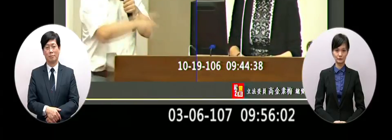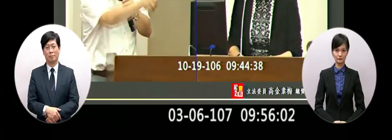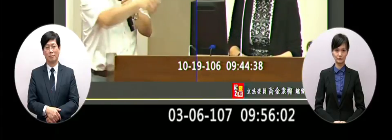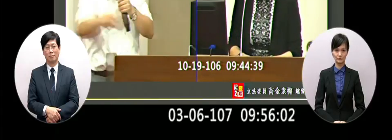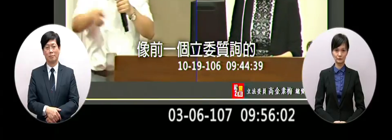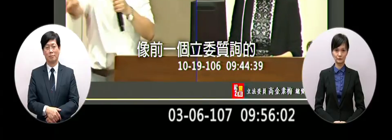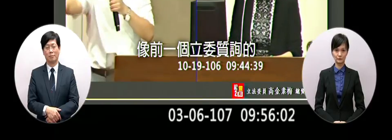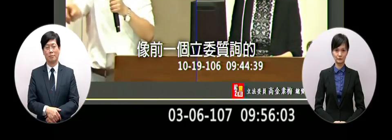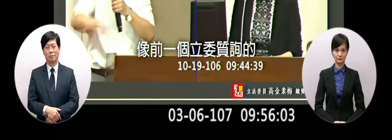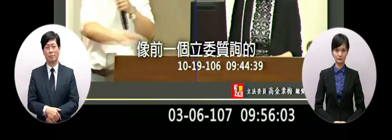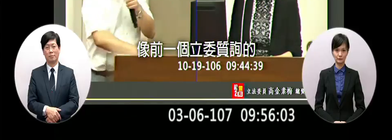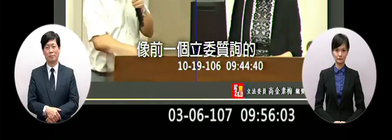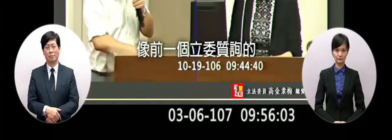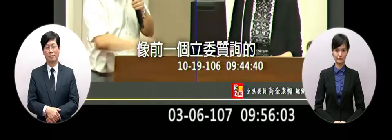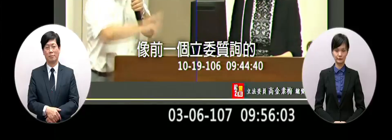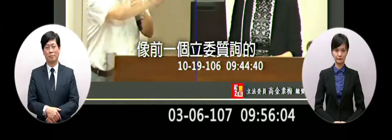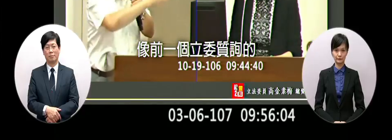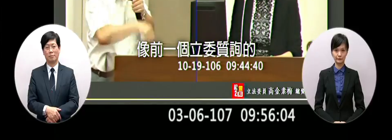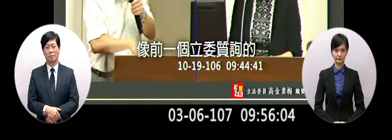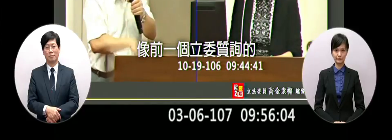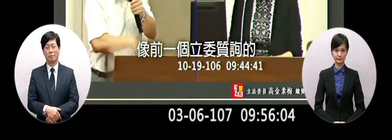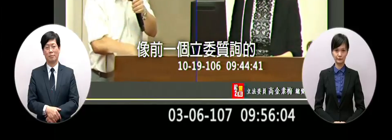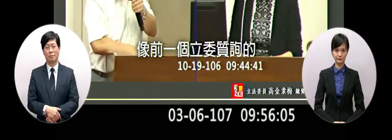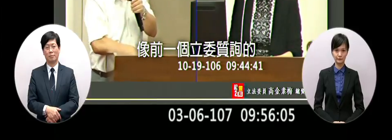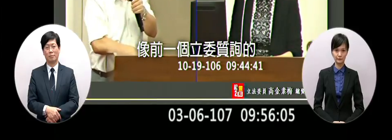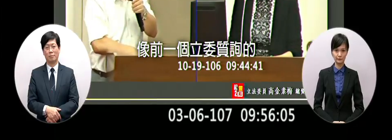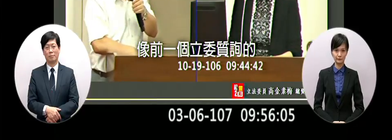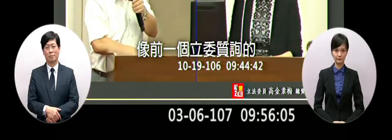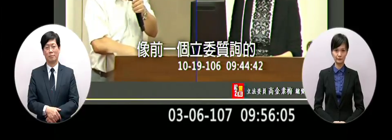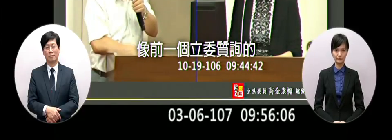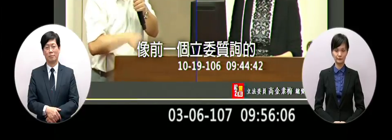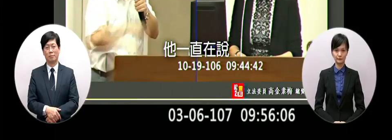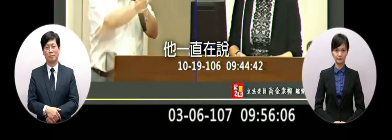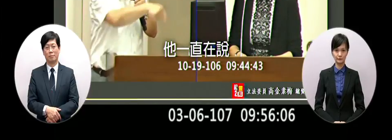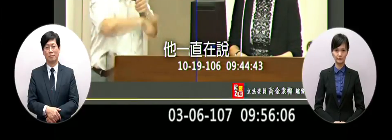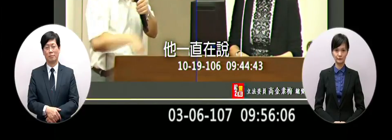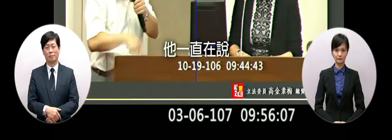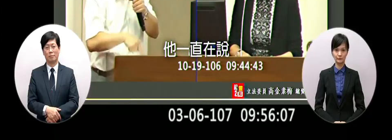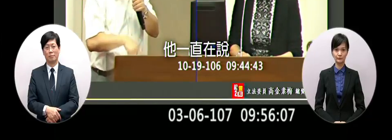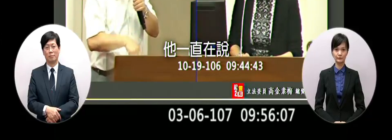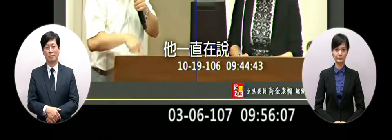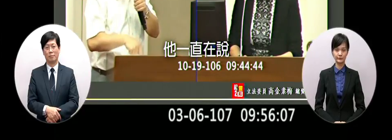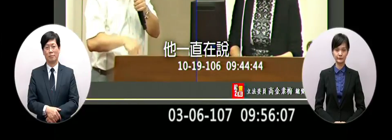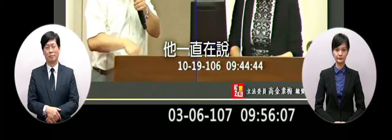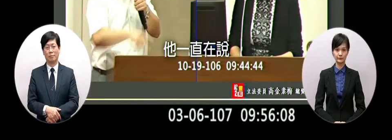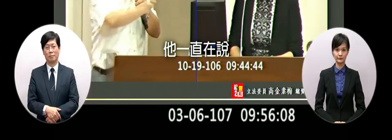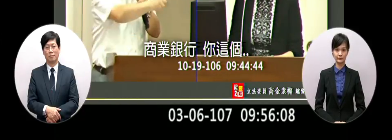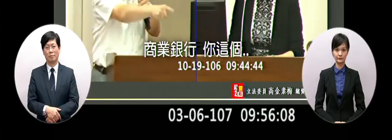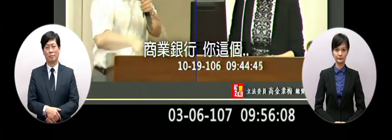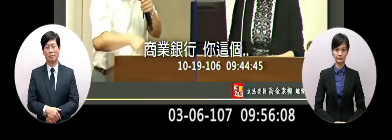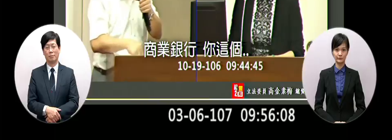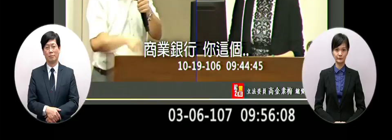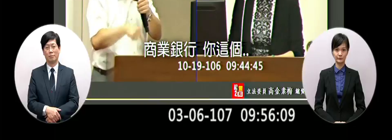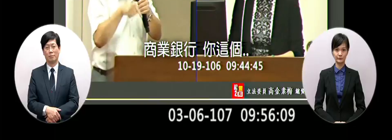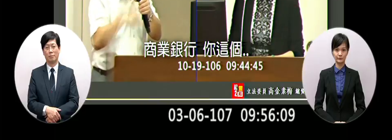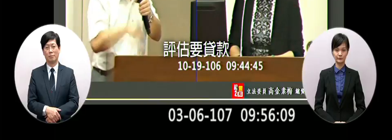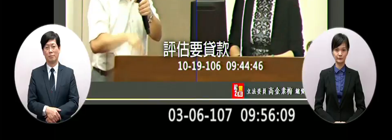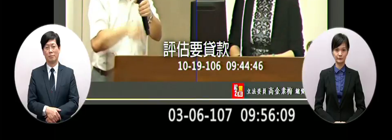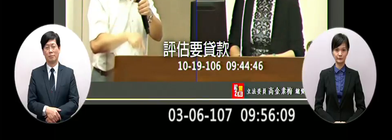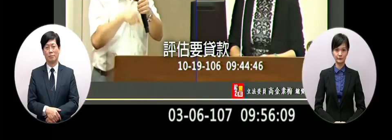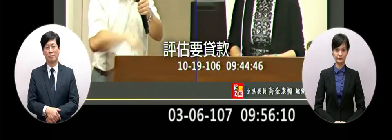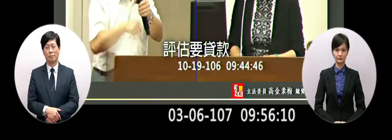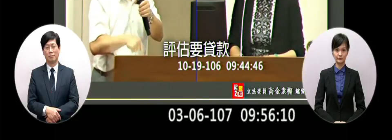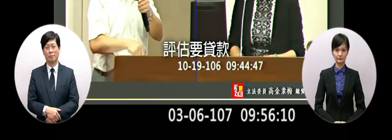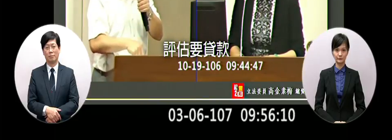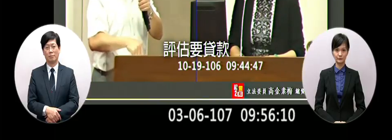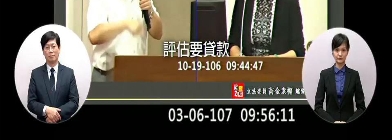以现在像刚刚前一个立委质询的，就会影响到这个。他一直在说商业银行，你这个评